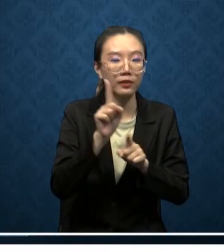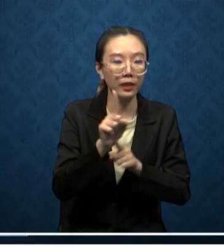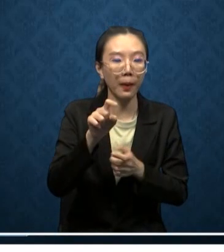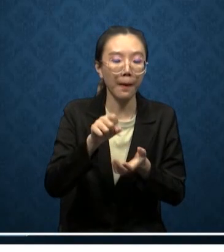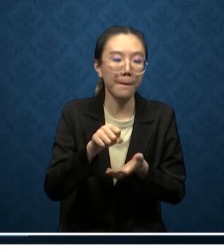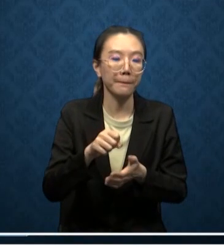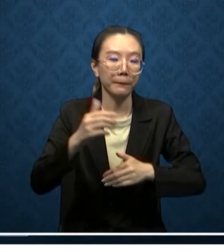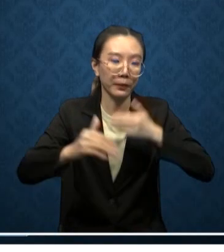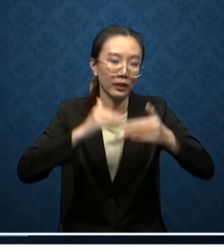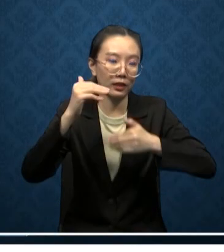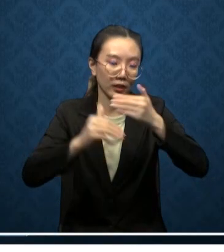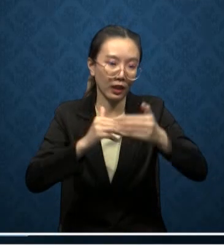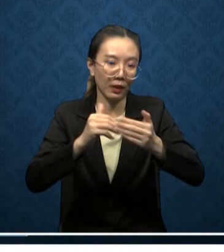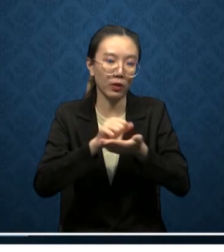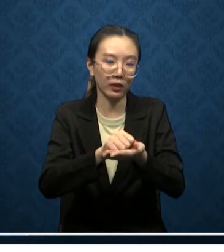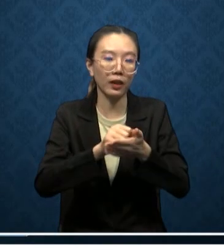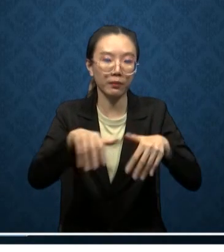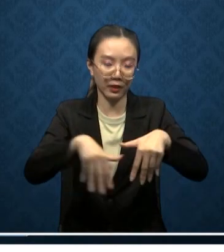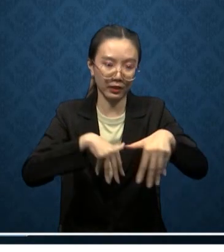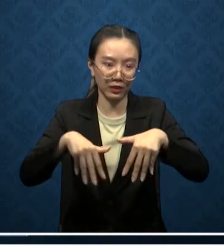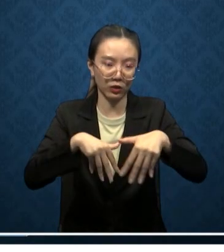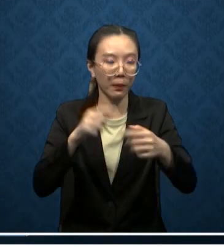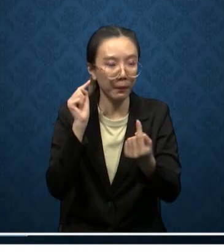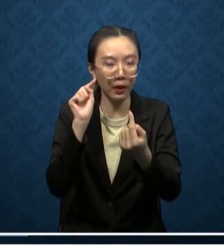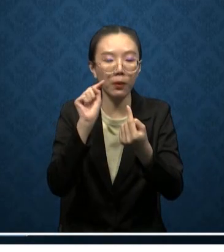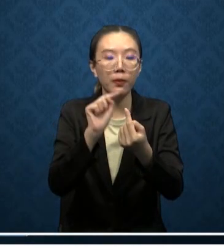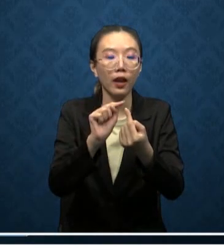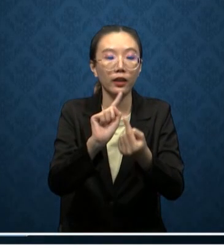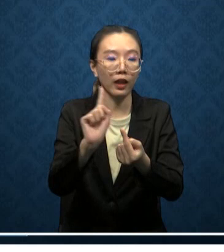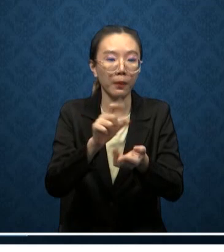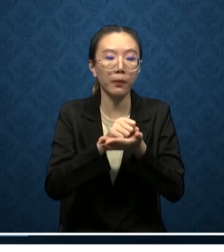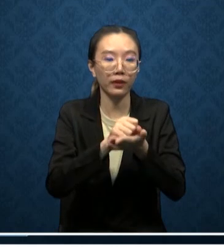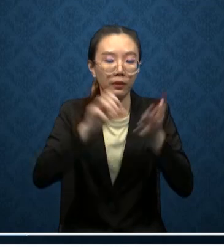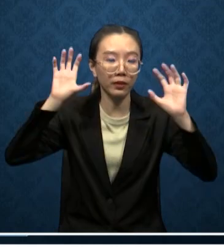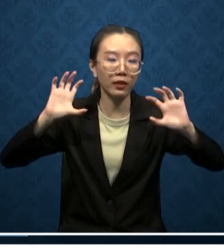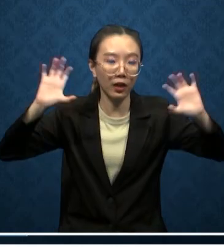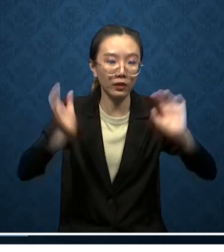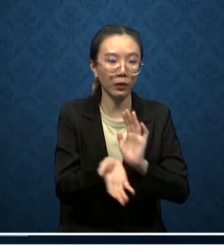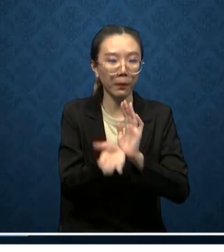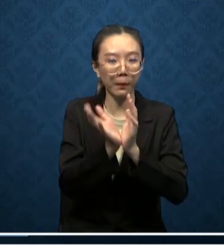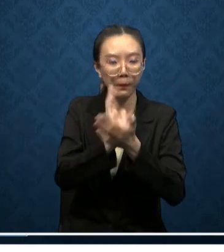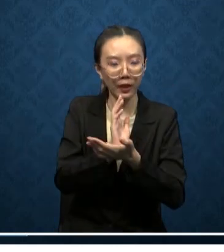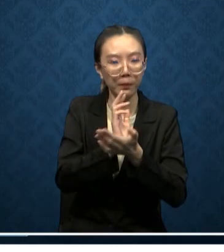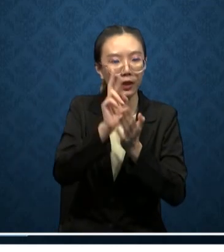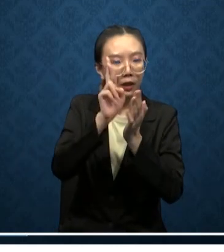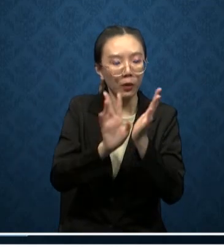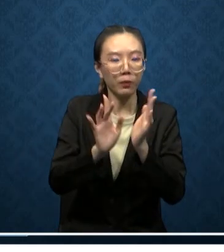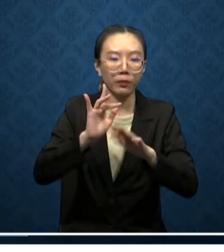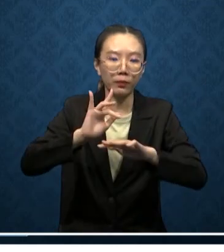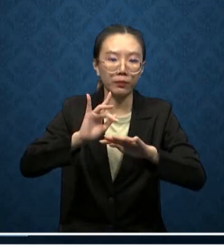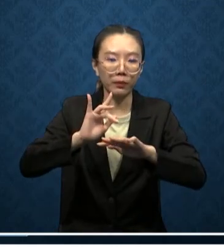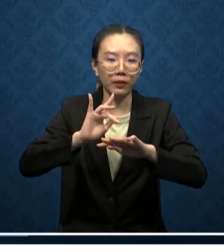พัฒนาบริการประชาชนนะเป้าหมายคืองานบริการภาครัฐที่ปรับเปลี่ยนเป็นดิจิตอลเพิ่มขึ้น